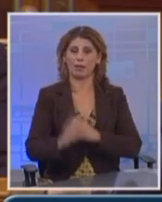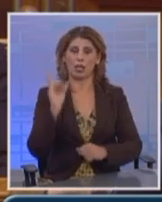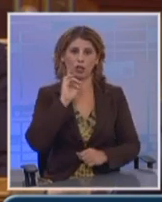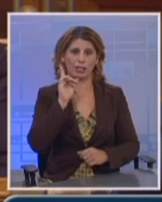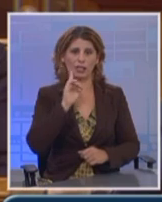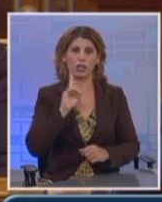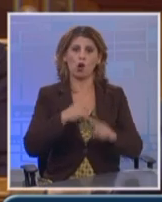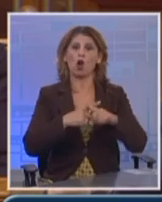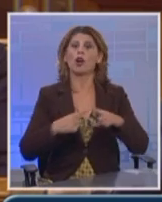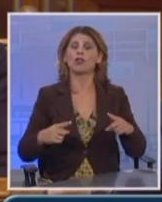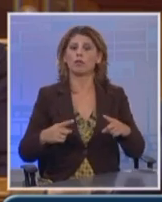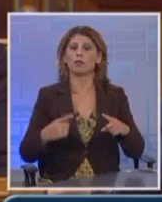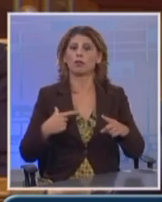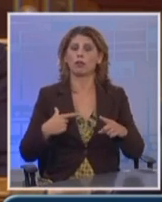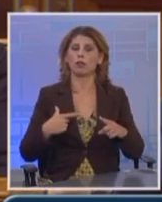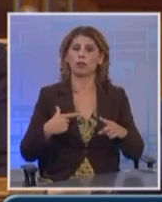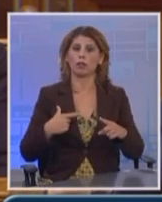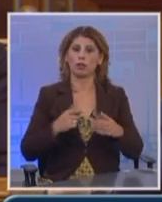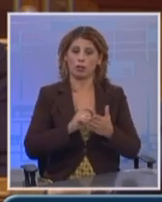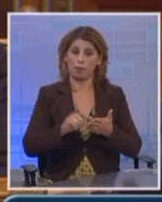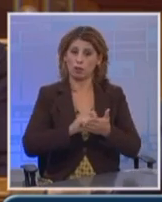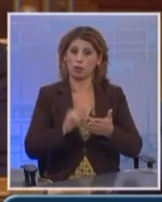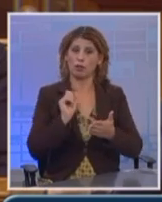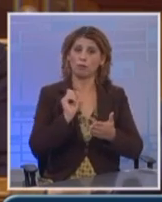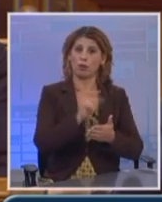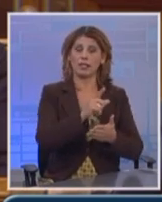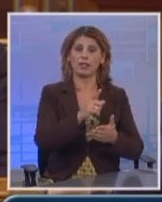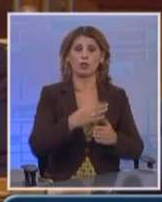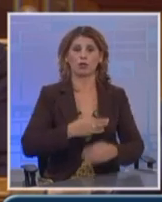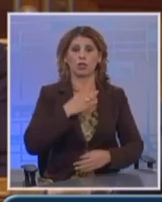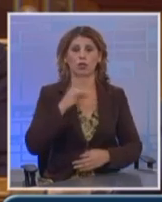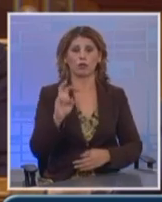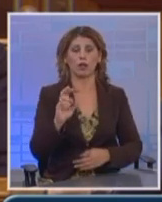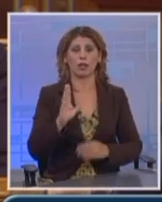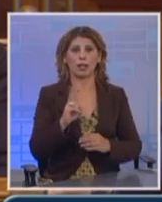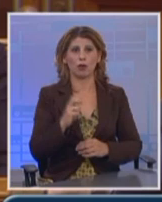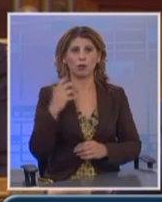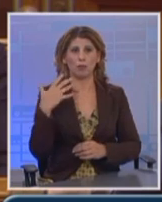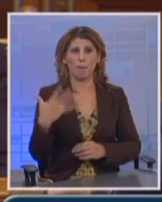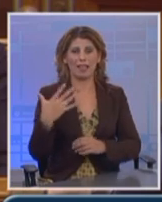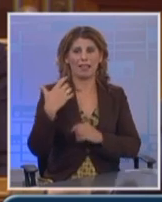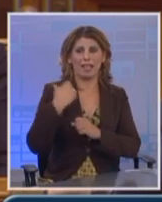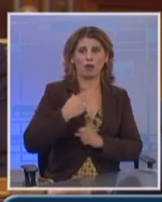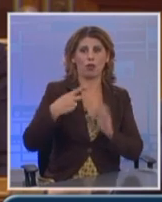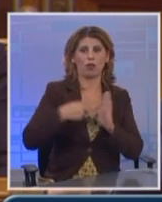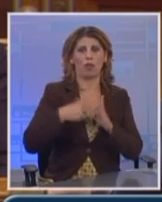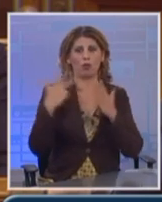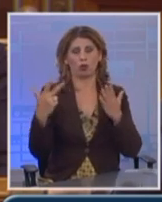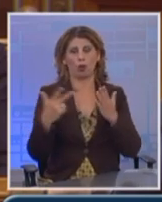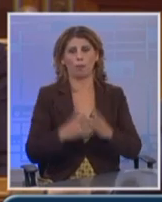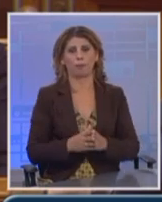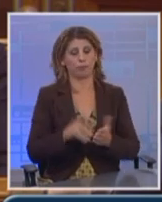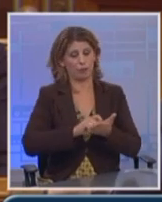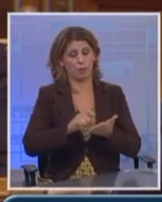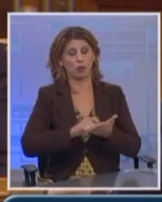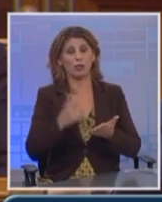Χριστοφοράκου, προς τον κύριο Χριστοφοράκο, που έχει ημερομηνία 25 Απριλίου 2008, η οποία